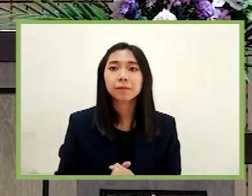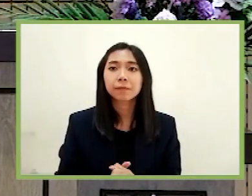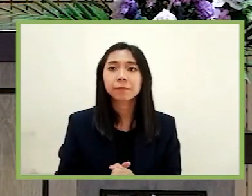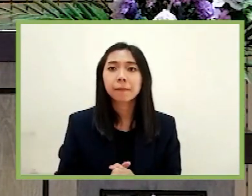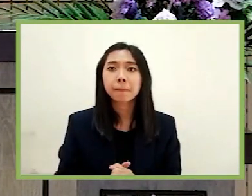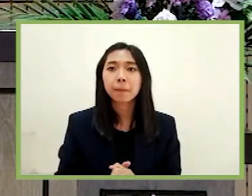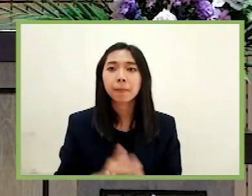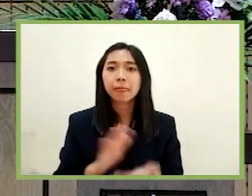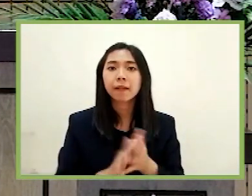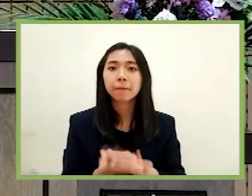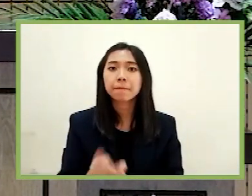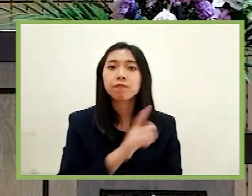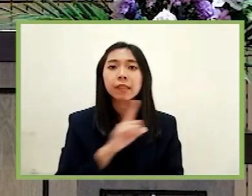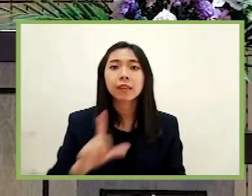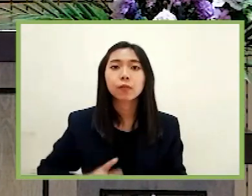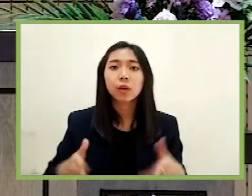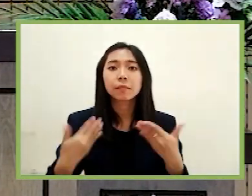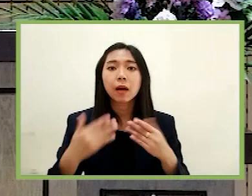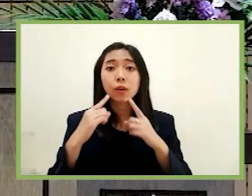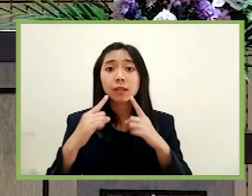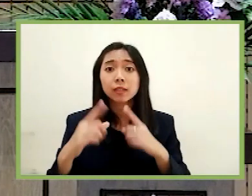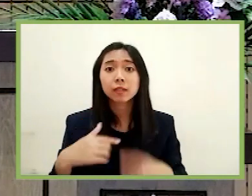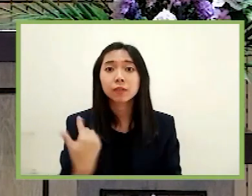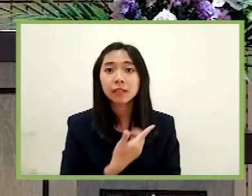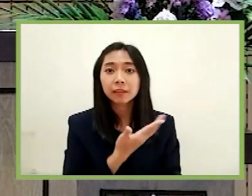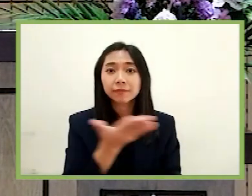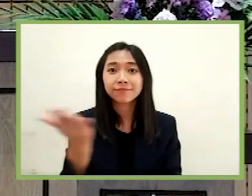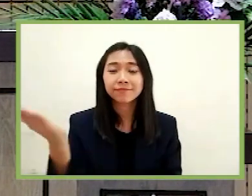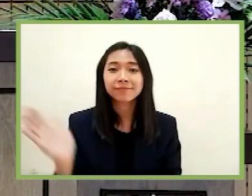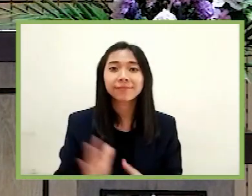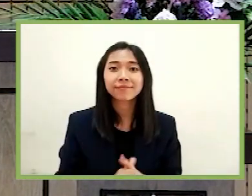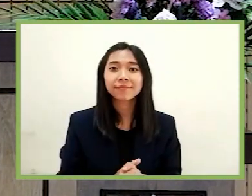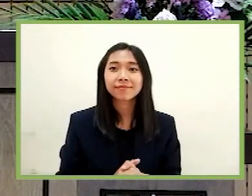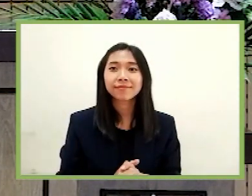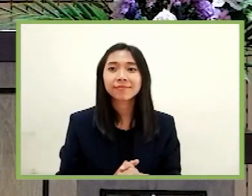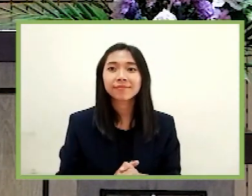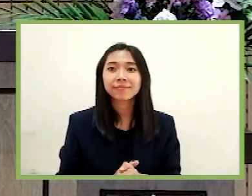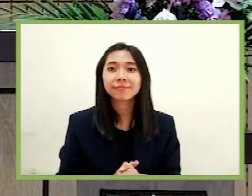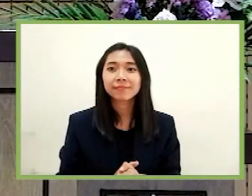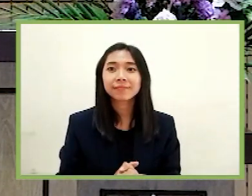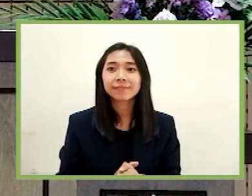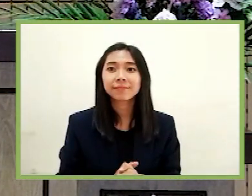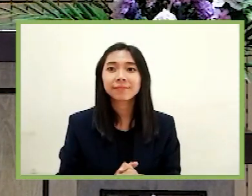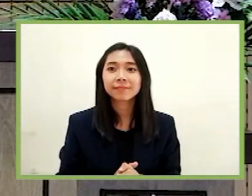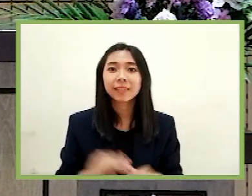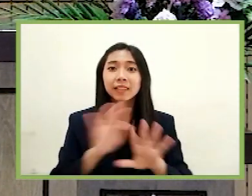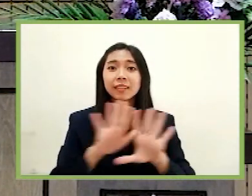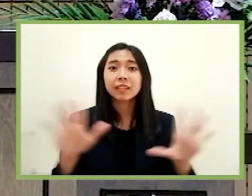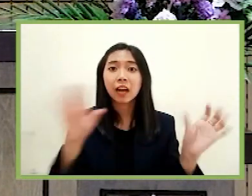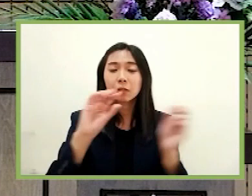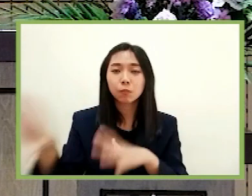maka Tuhan mau mengingatkan kepada kita semua Jangan buang